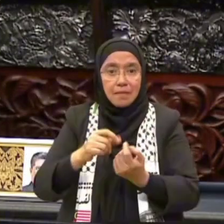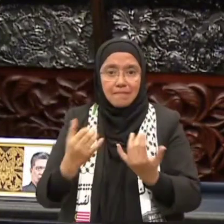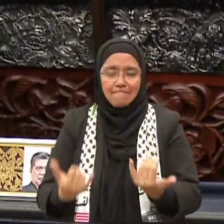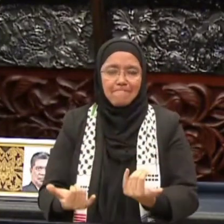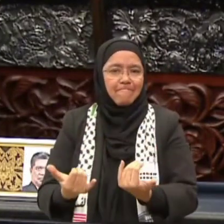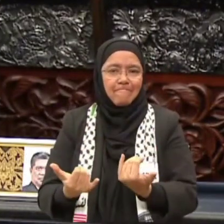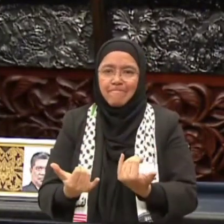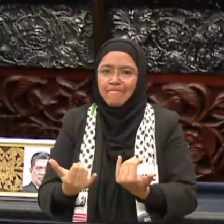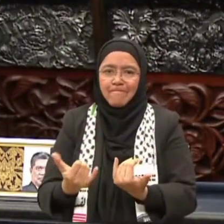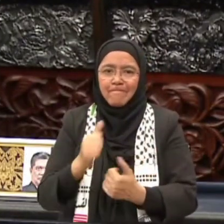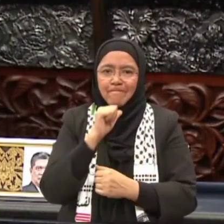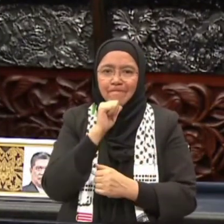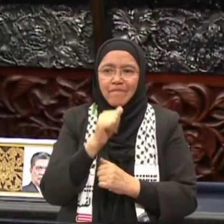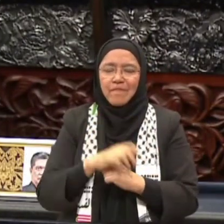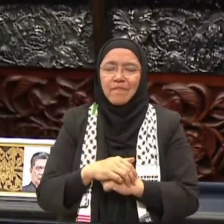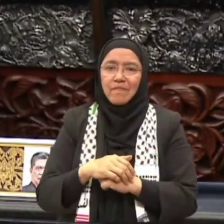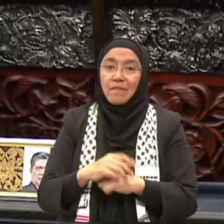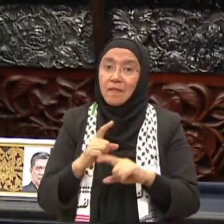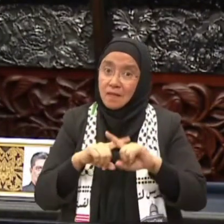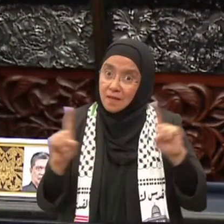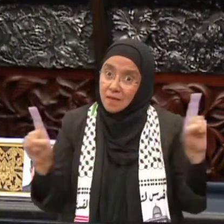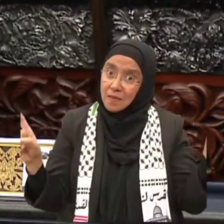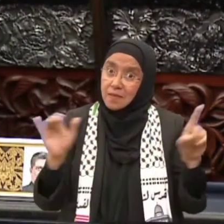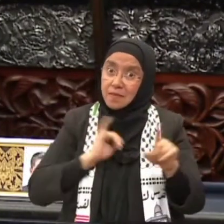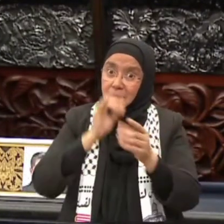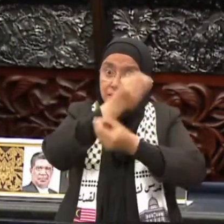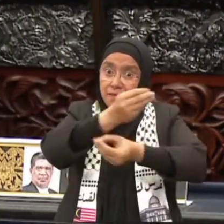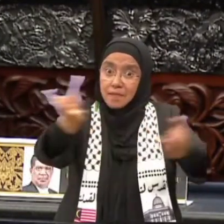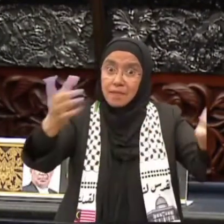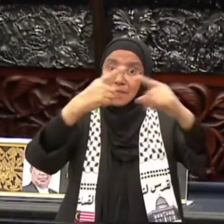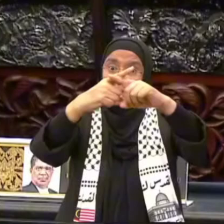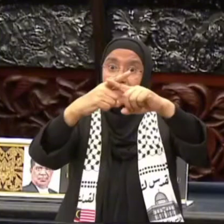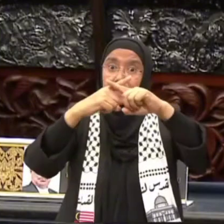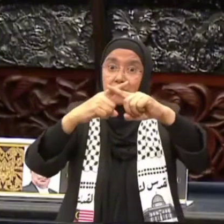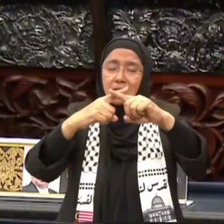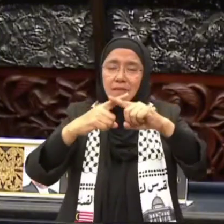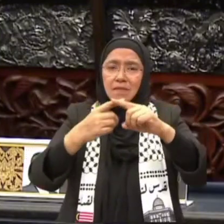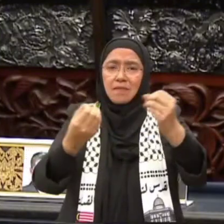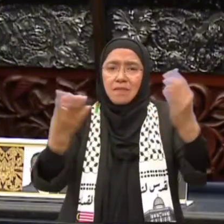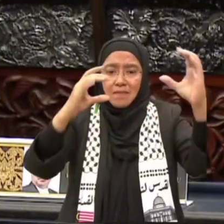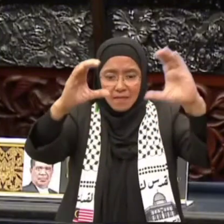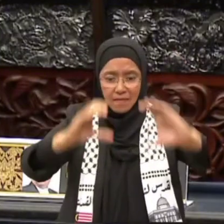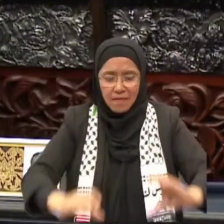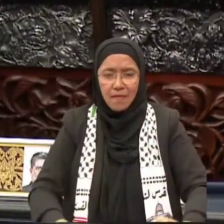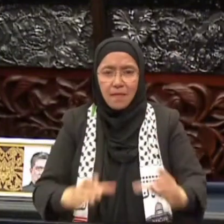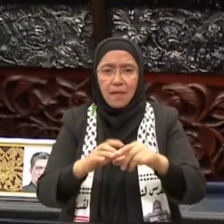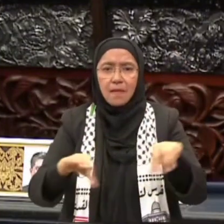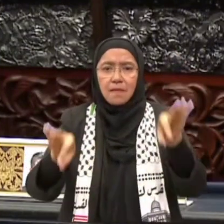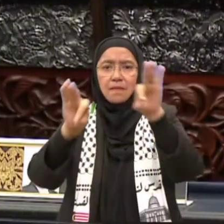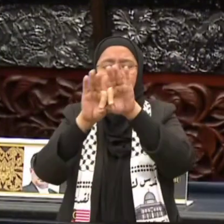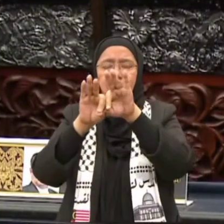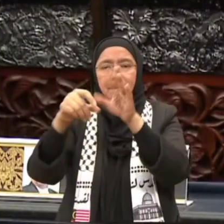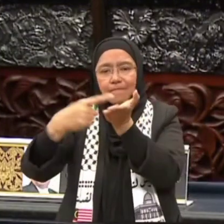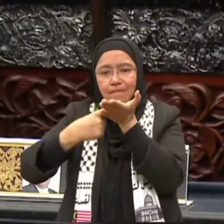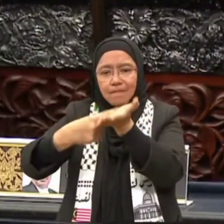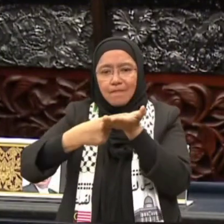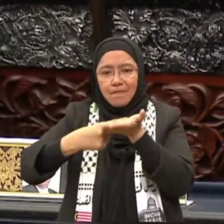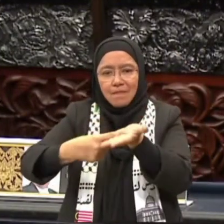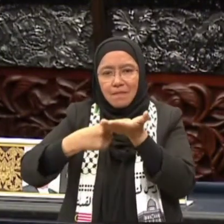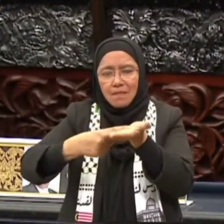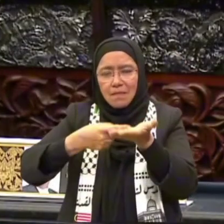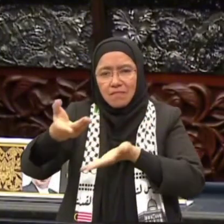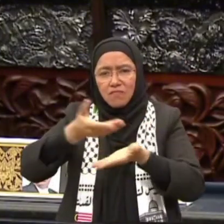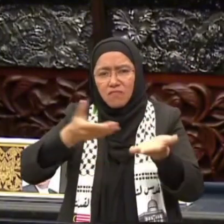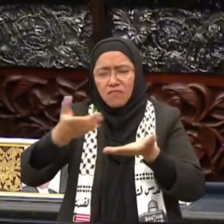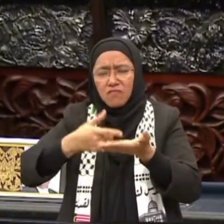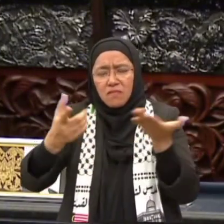boleh memaklumkan kepada Dewan bahawa beberapa kaedah utama yang dibincangkan dan dipertimbangkan setakat ini